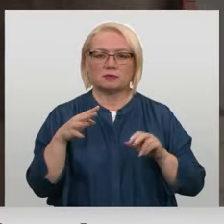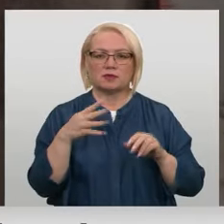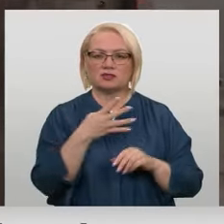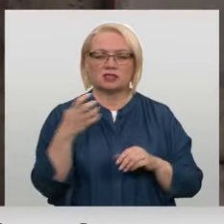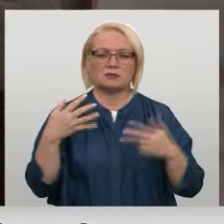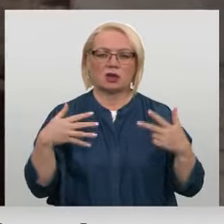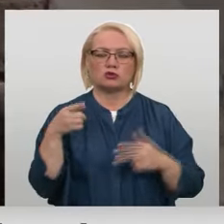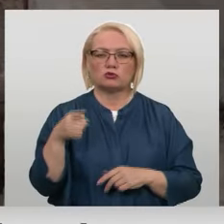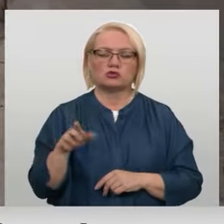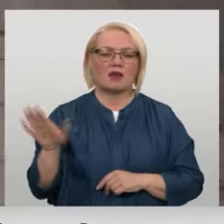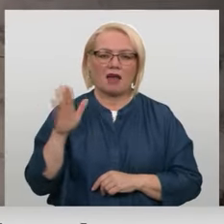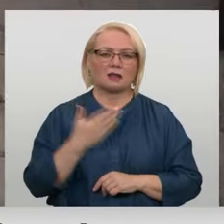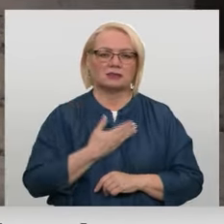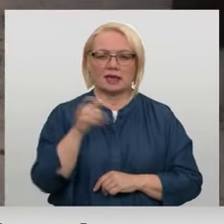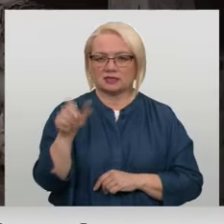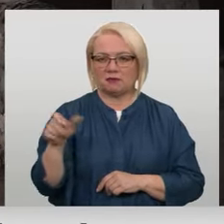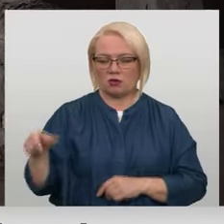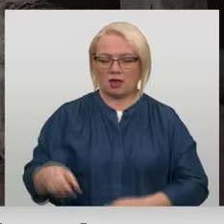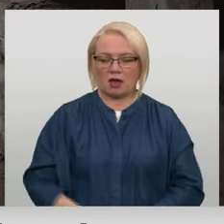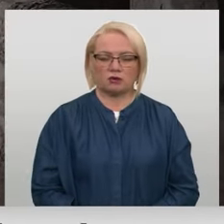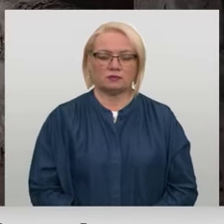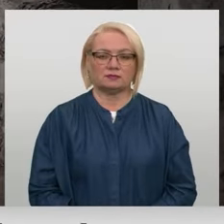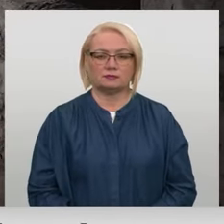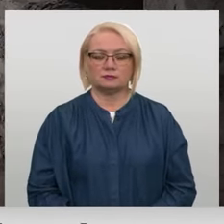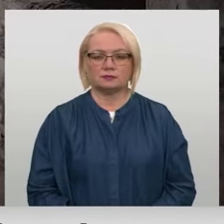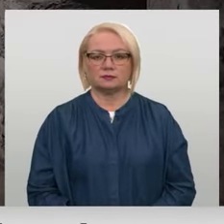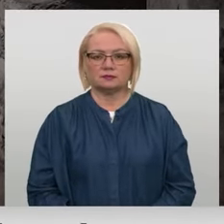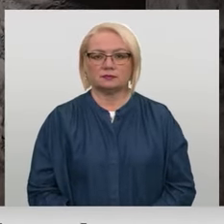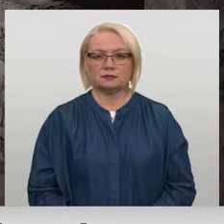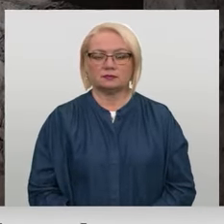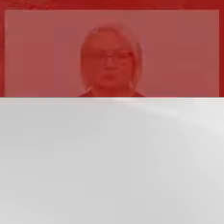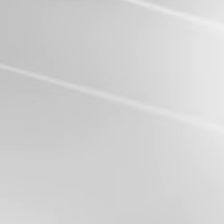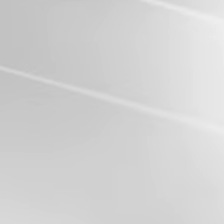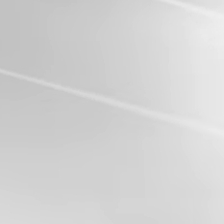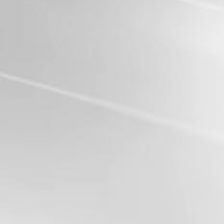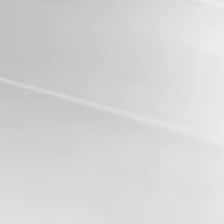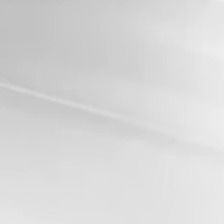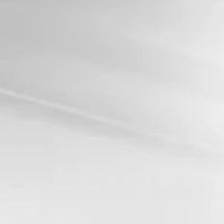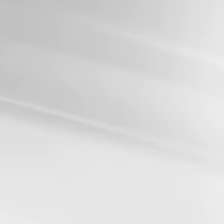iedzīvotāju. Everita Muceniece, Mikus Andersons, Zemgales reģionālā televīzija.